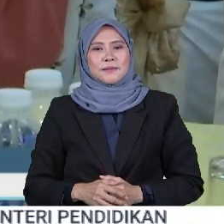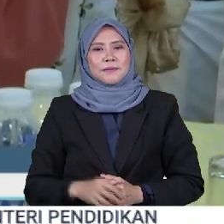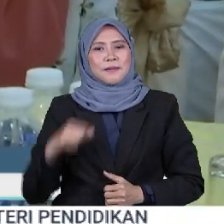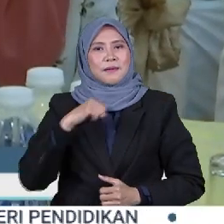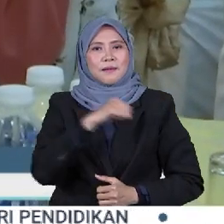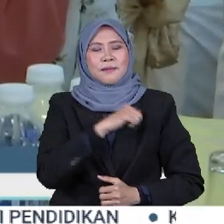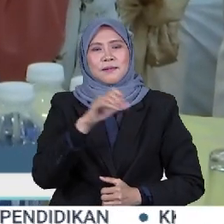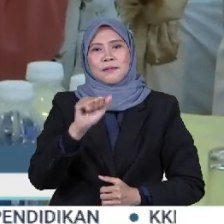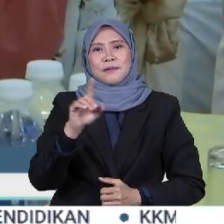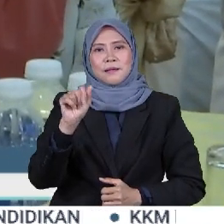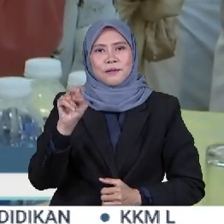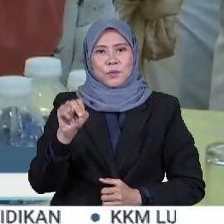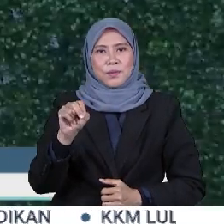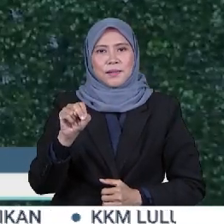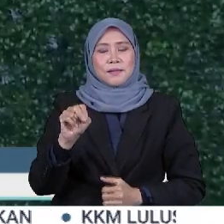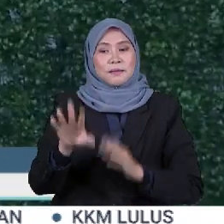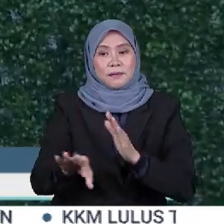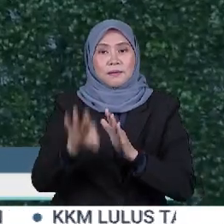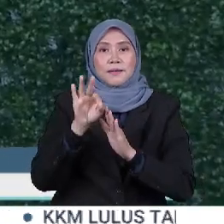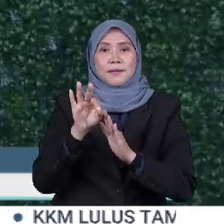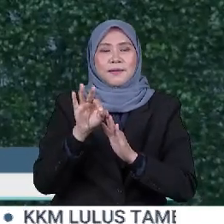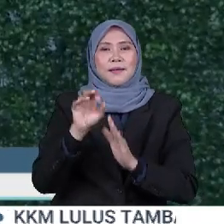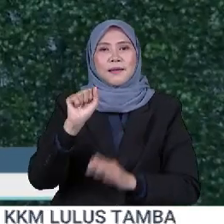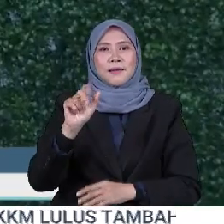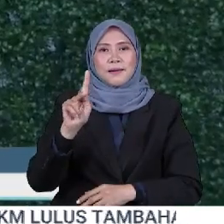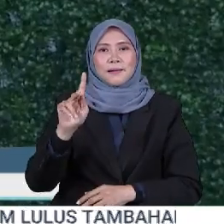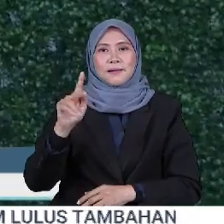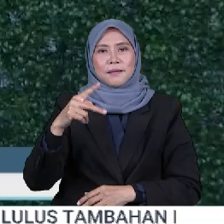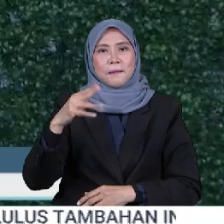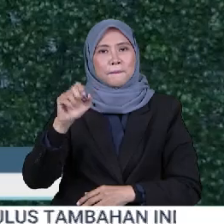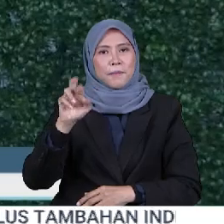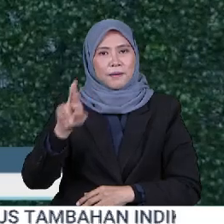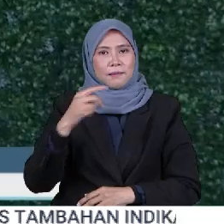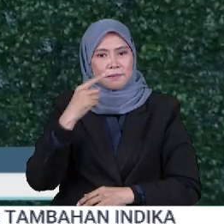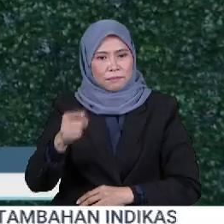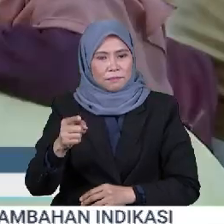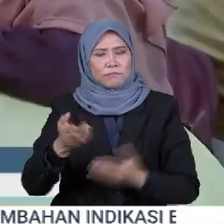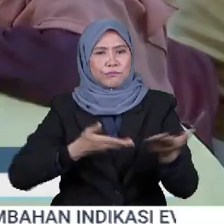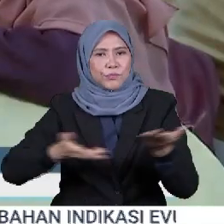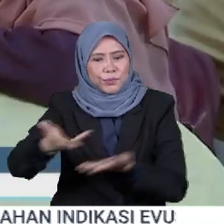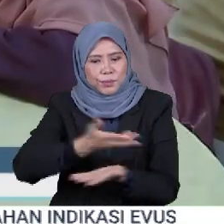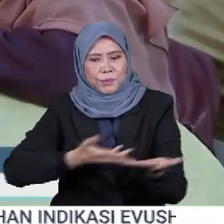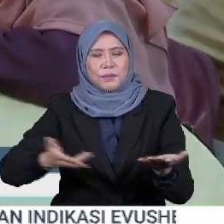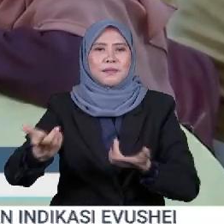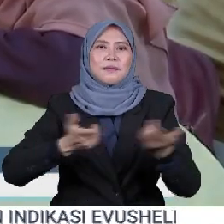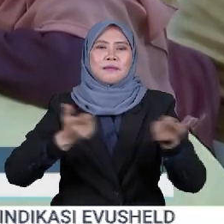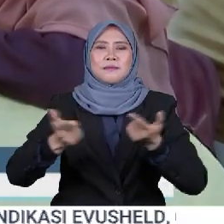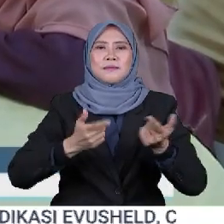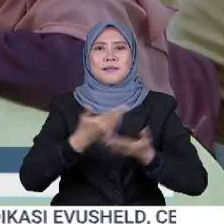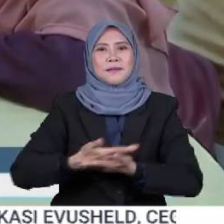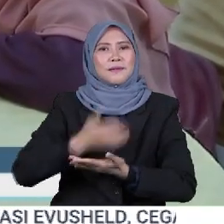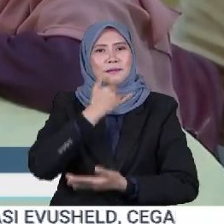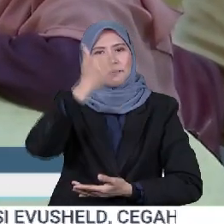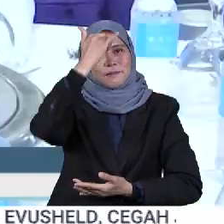Ahli Dewan Undangan Negeri Adun Dilantik Dr. Ali Akbar Gulasan berkata, menyantuni anak-anak yatim bukan sahaja membolehkan mereka